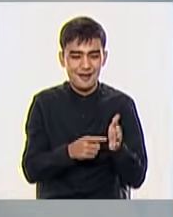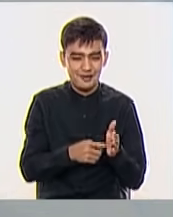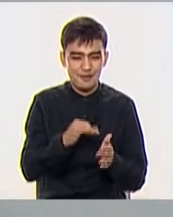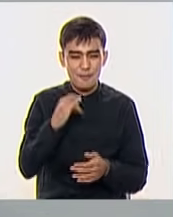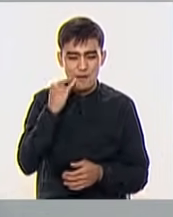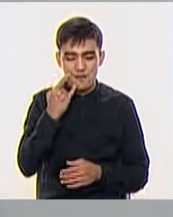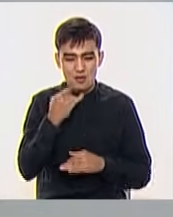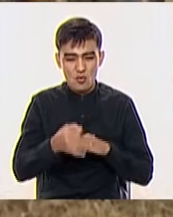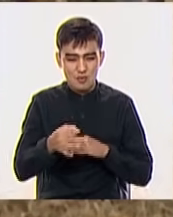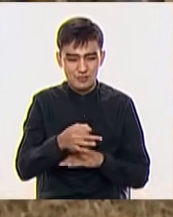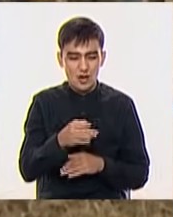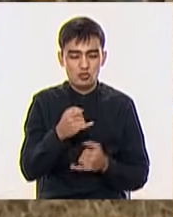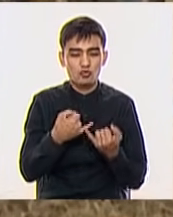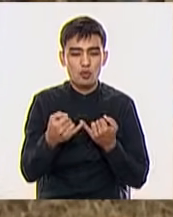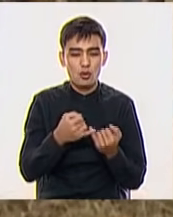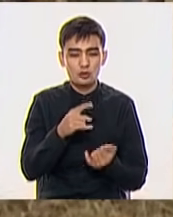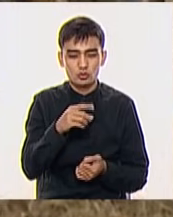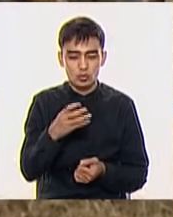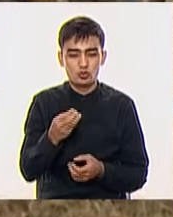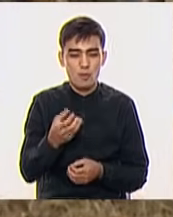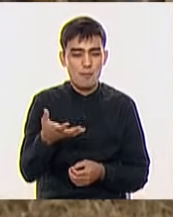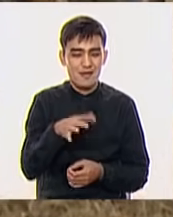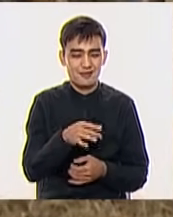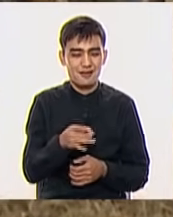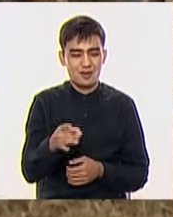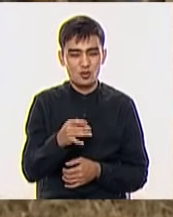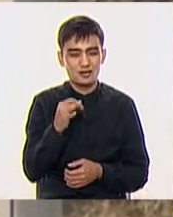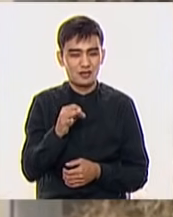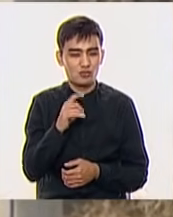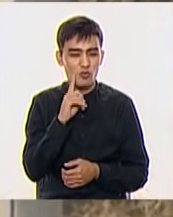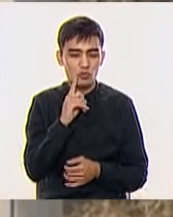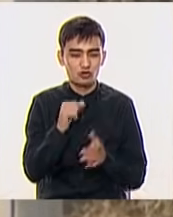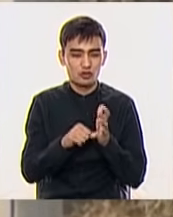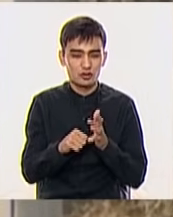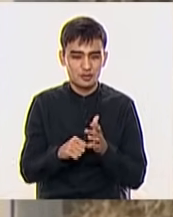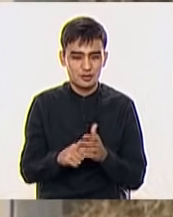и Павлодарская области. В желтой зоне еще 5 регионов и в зеленой 6.